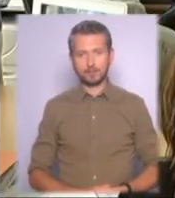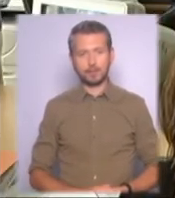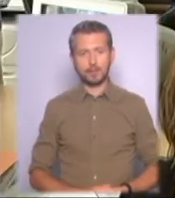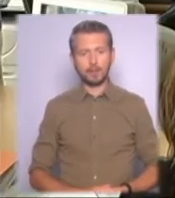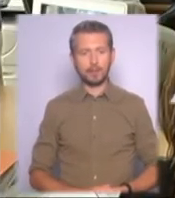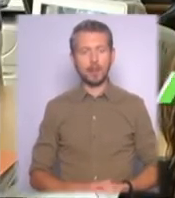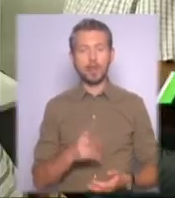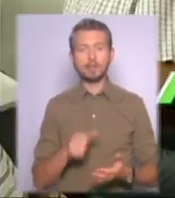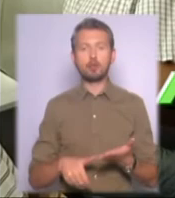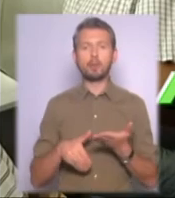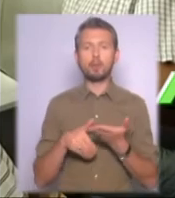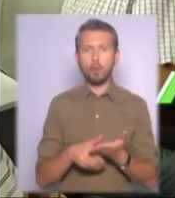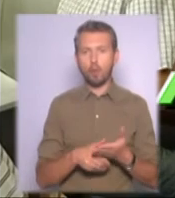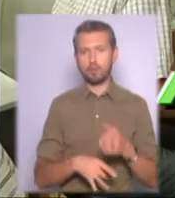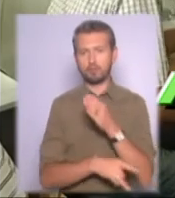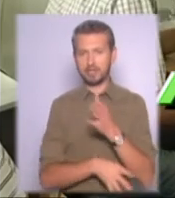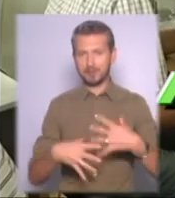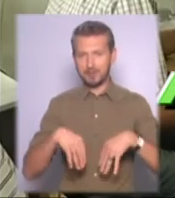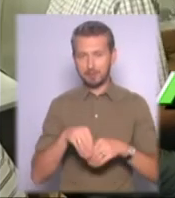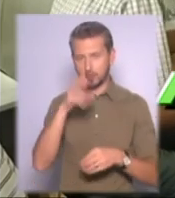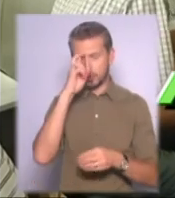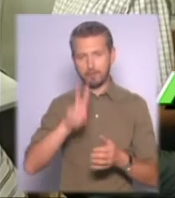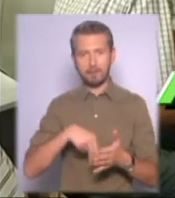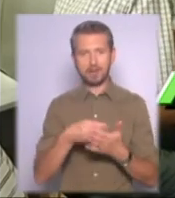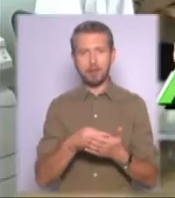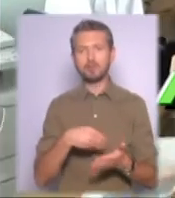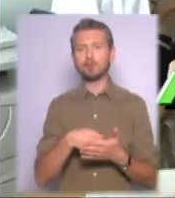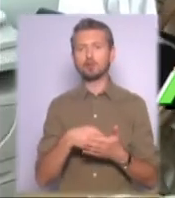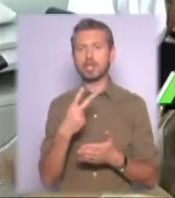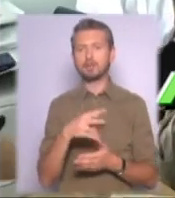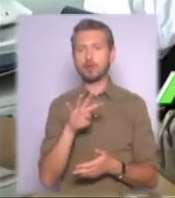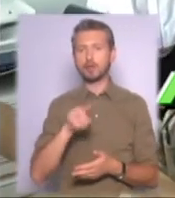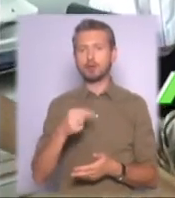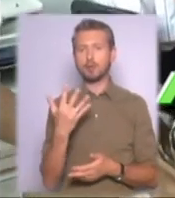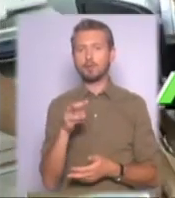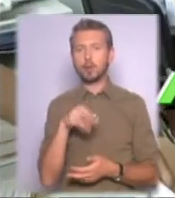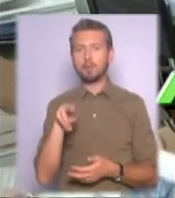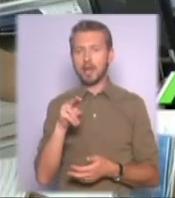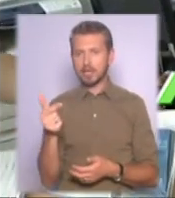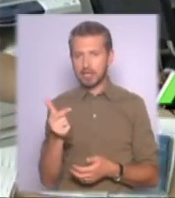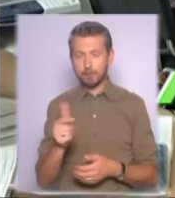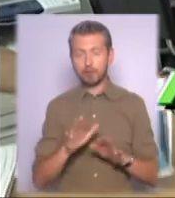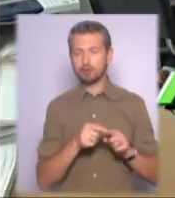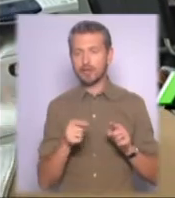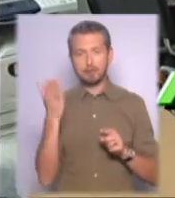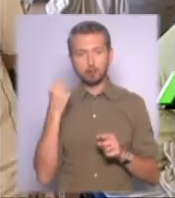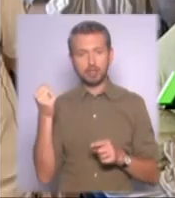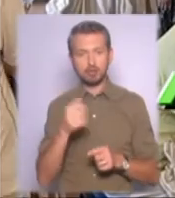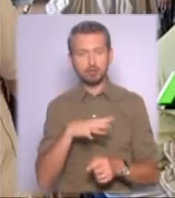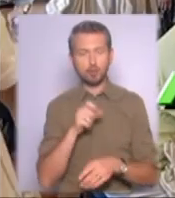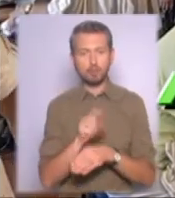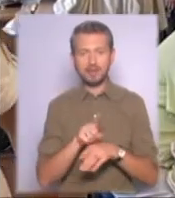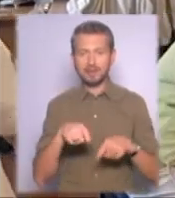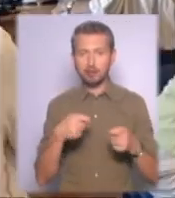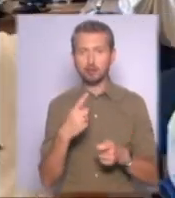На допомогу малозабезпеченим сім'ям держава передбачила в бюджеті 24,5 мільярди гривень. Лише за минулий тиждень було призначено